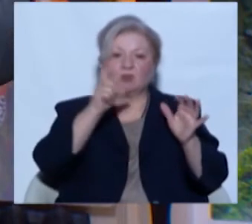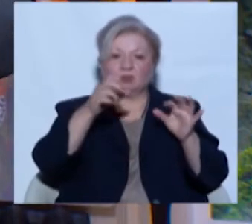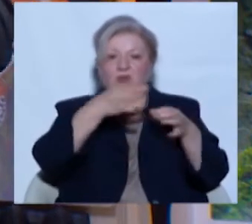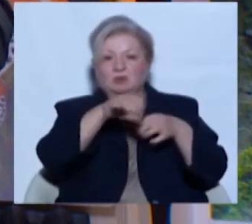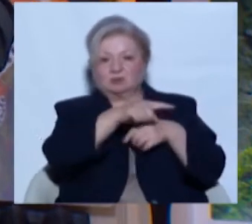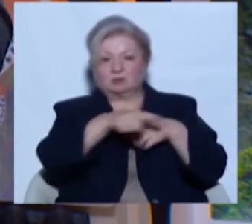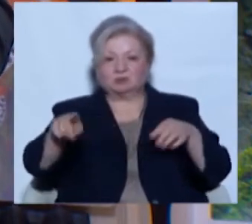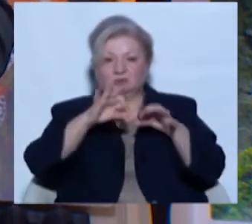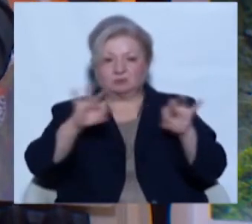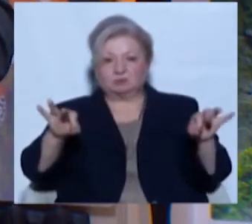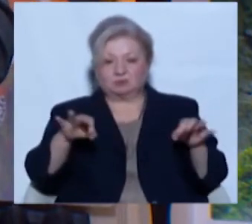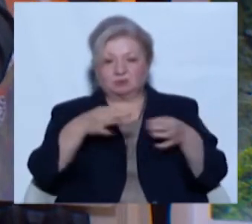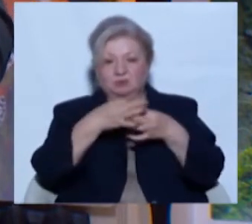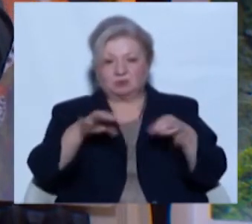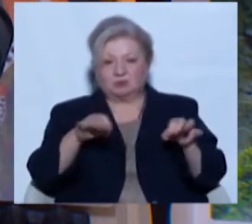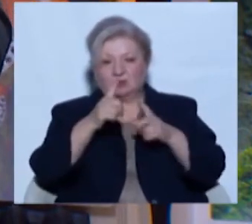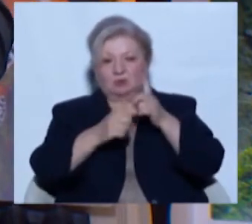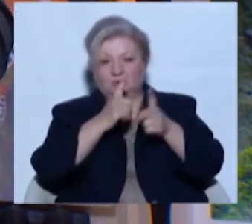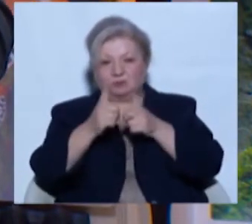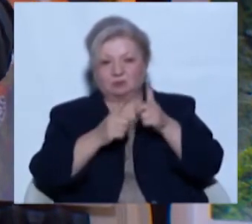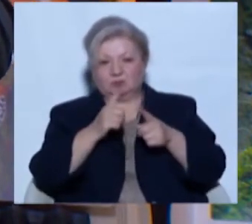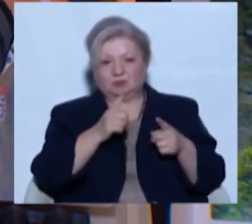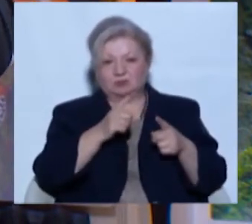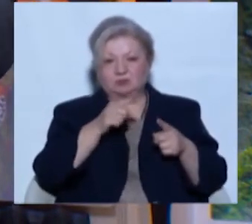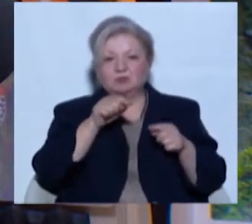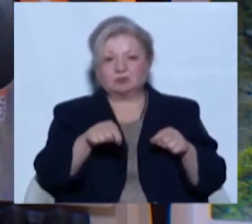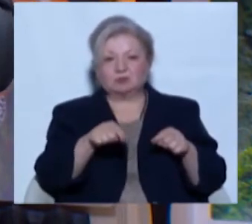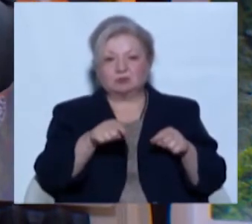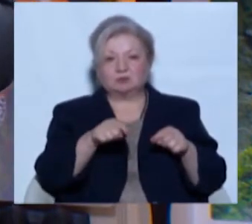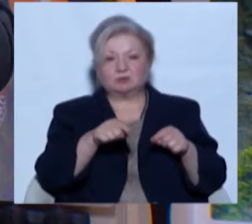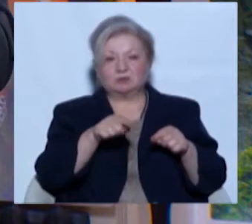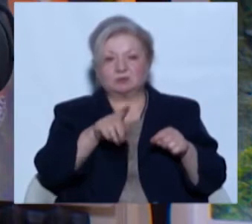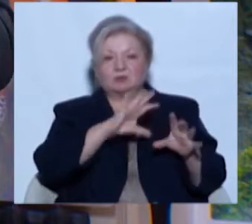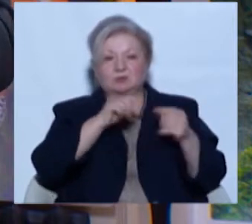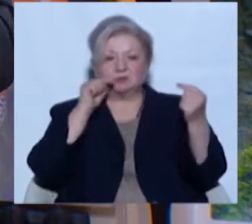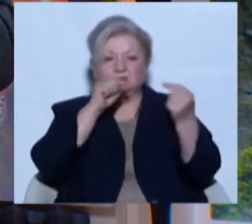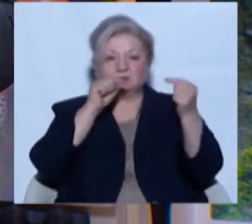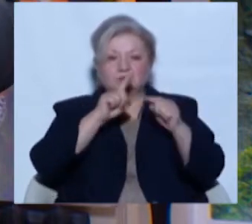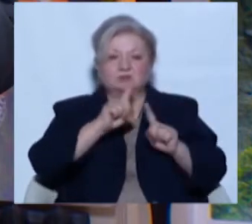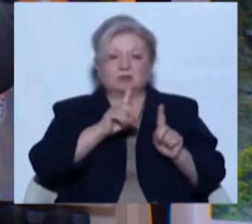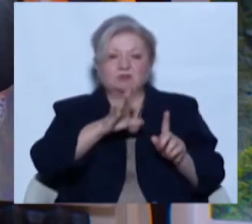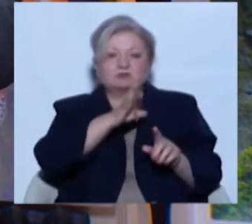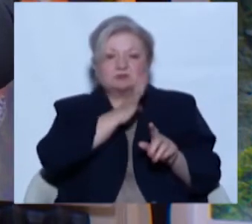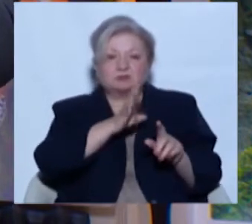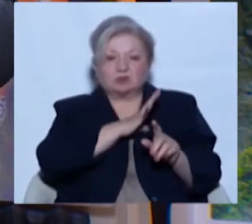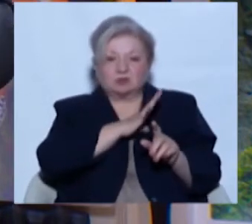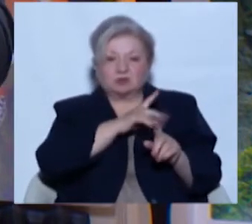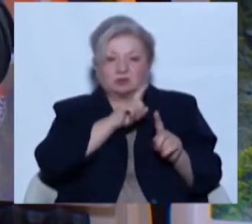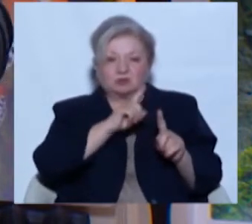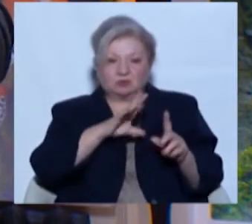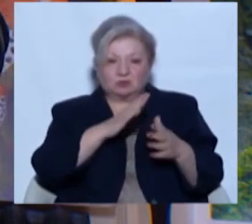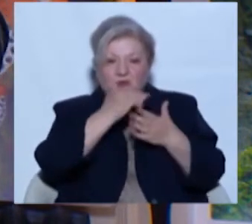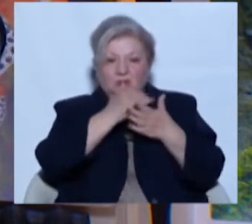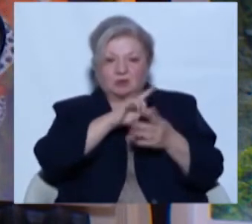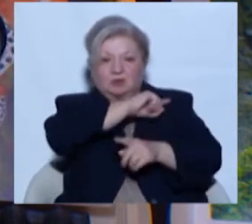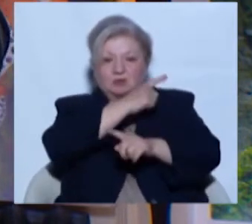დემოკრატიზაციისაკენ ლტოლვა და ის დაპირისპირებები, რაც იყო და